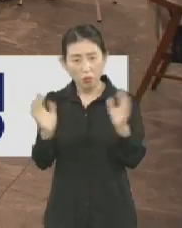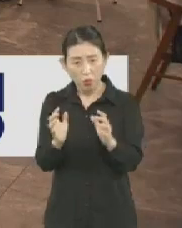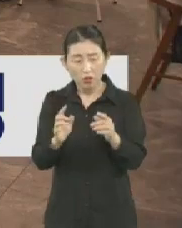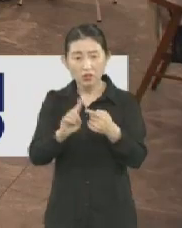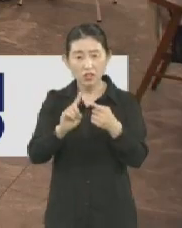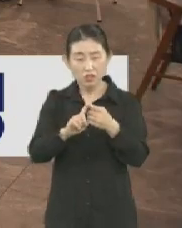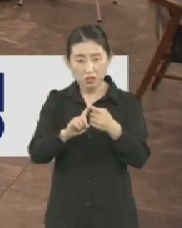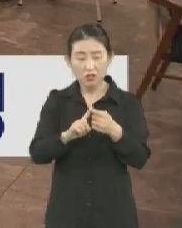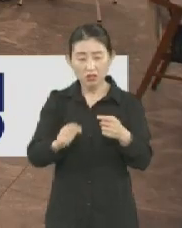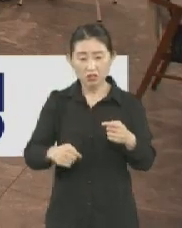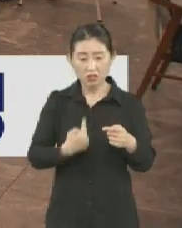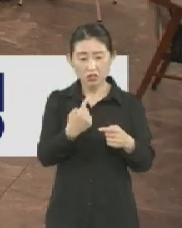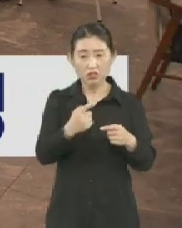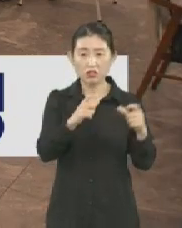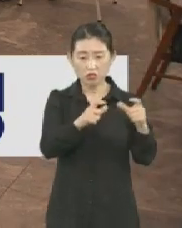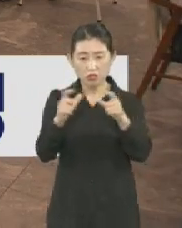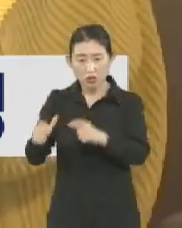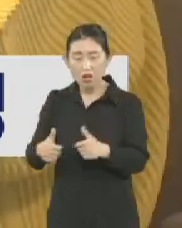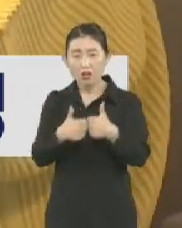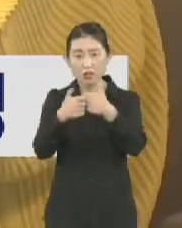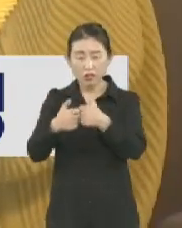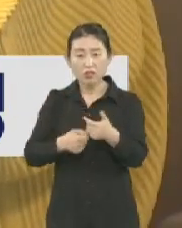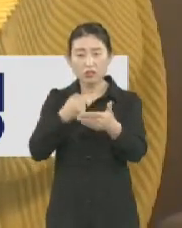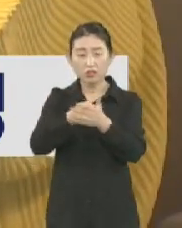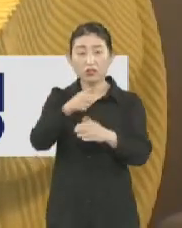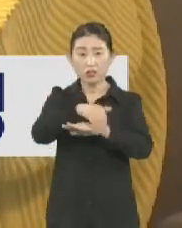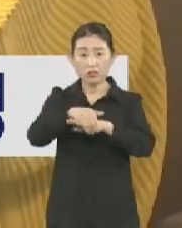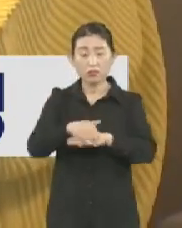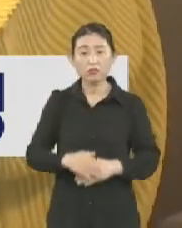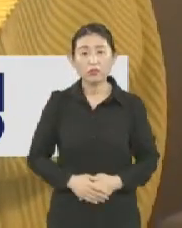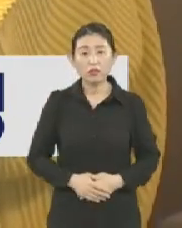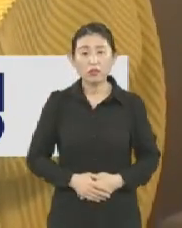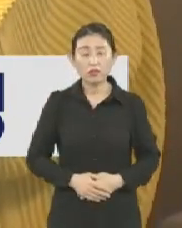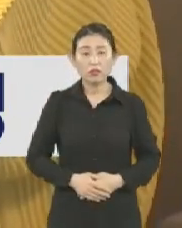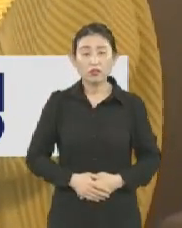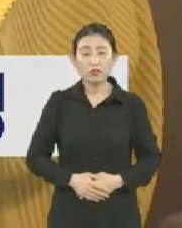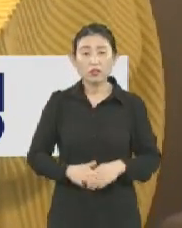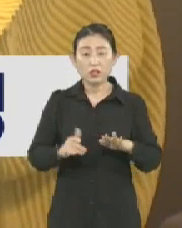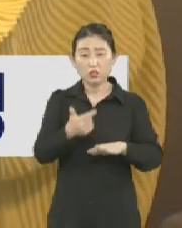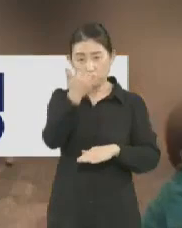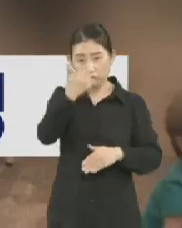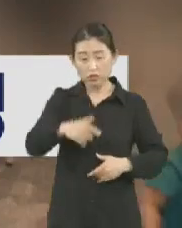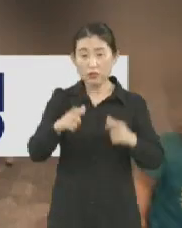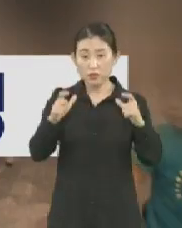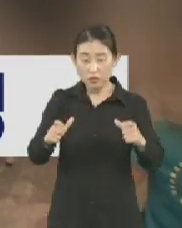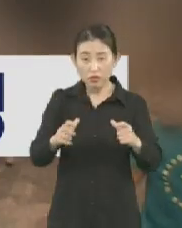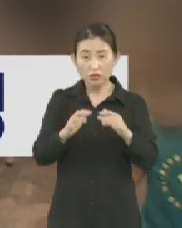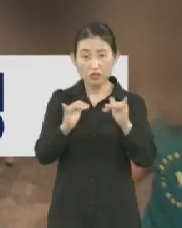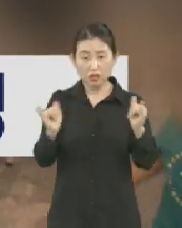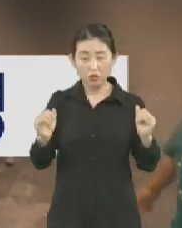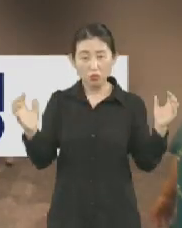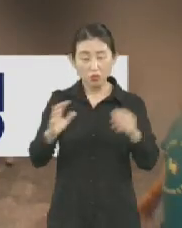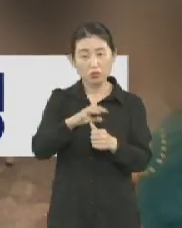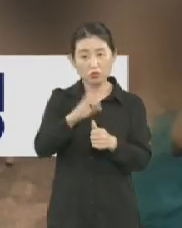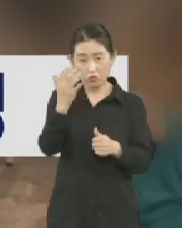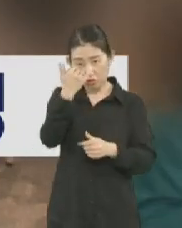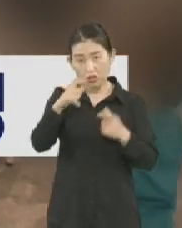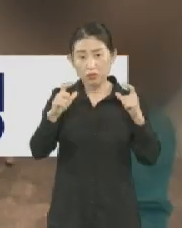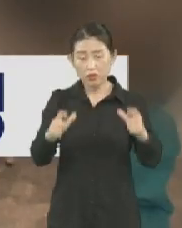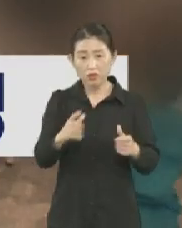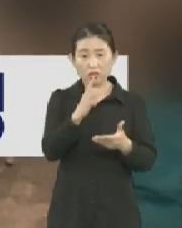자치구와 협의한 뒤 곧 결정할 방침입니다 천안 논산 을 제외하고 사적 모임 제안이 해제된 충남도